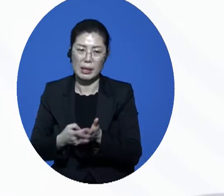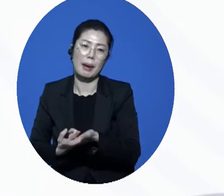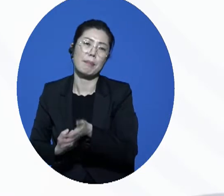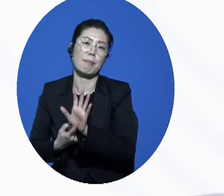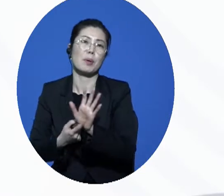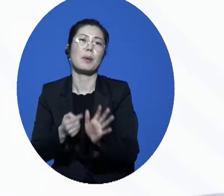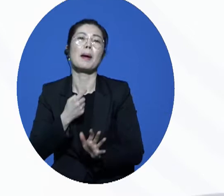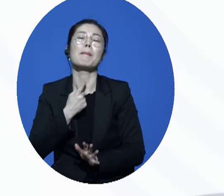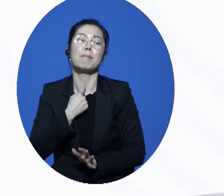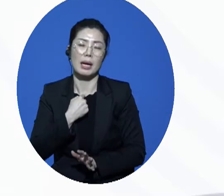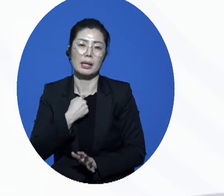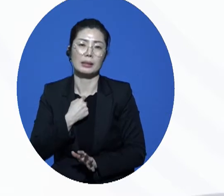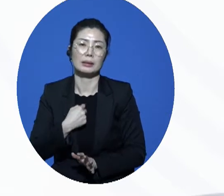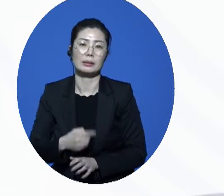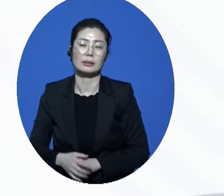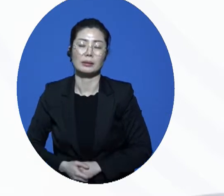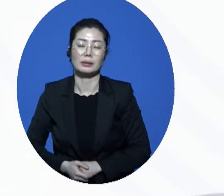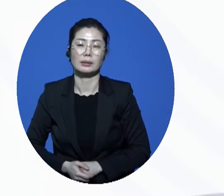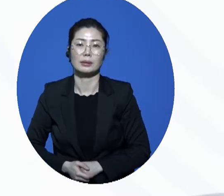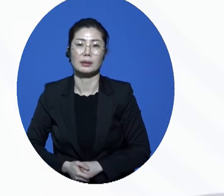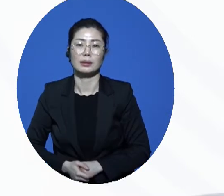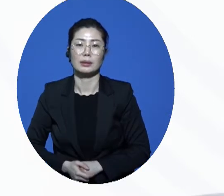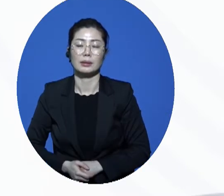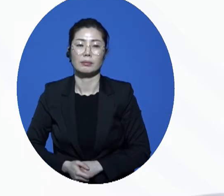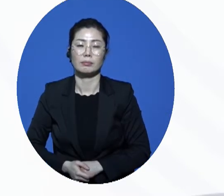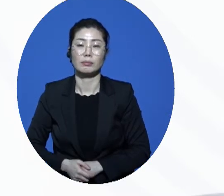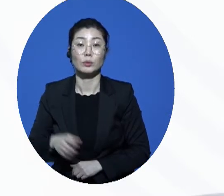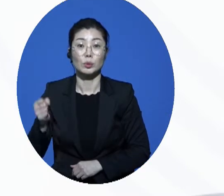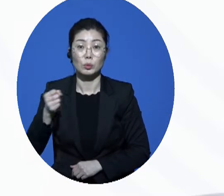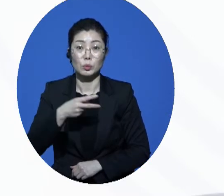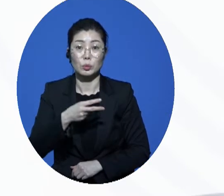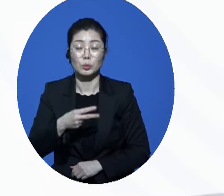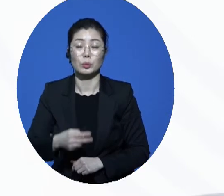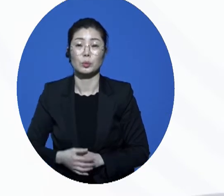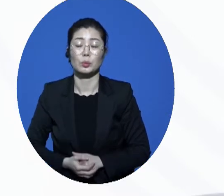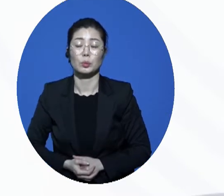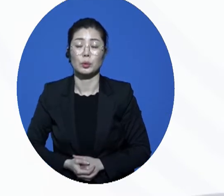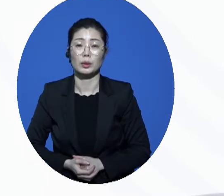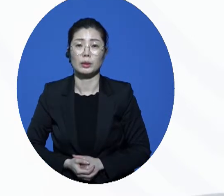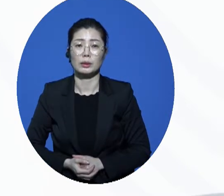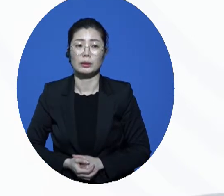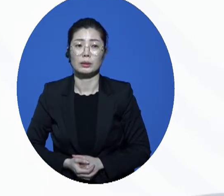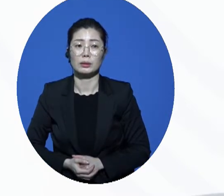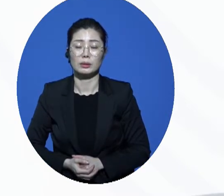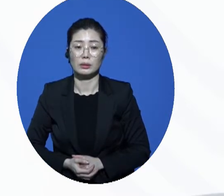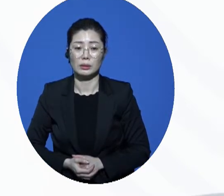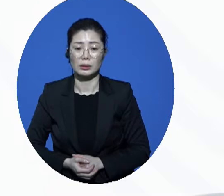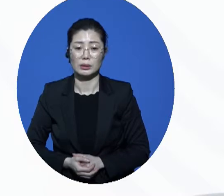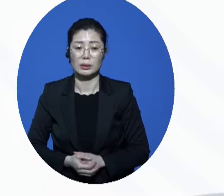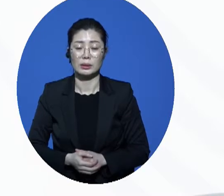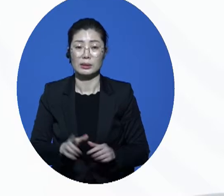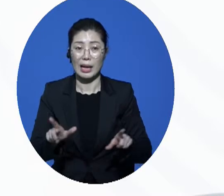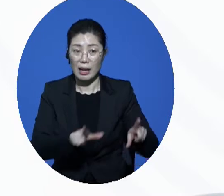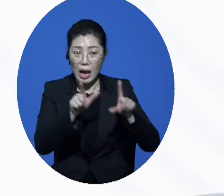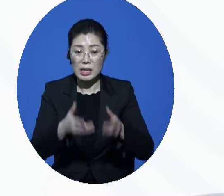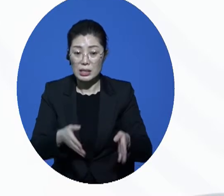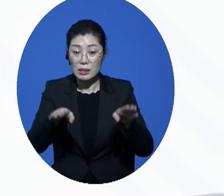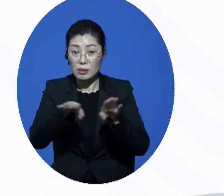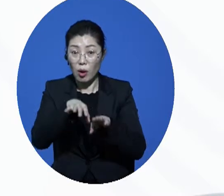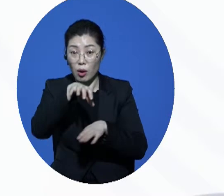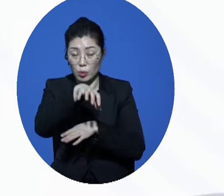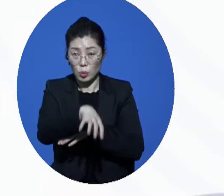바 있습니다. 그리고 이와 함께 특정 거주 시설, 특히 로마니아에서의